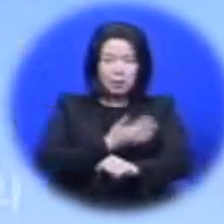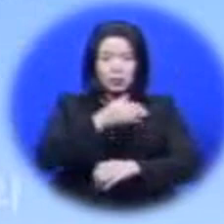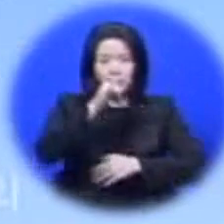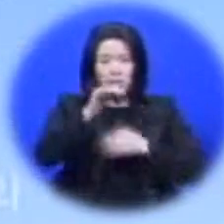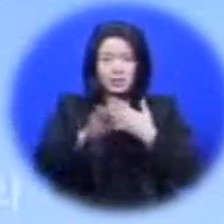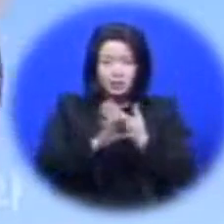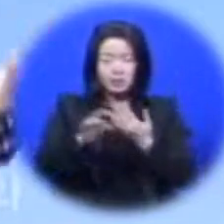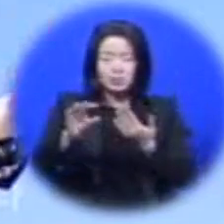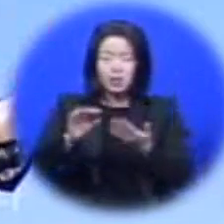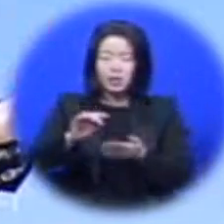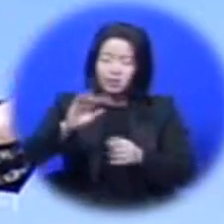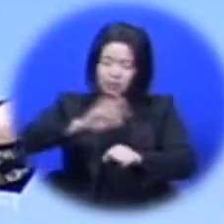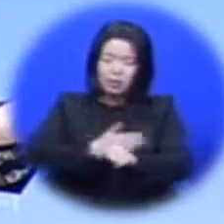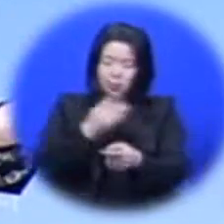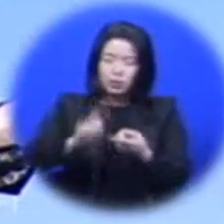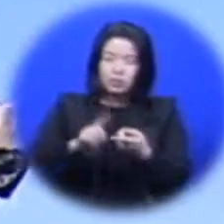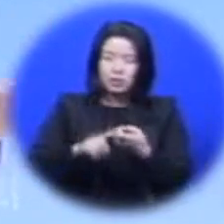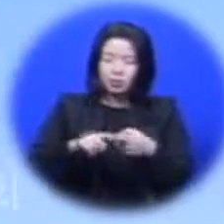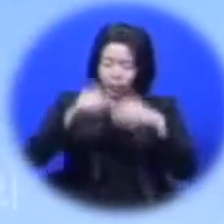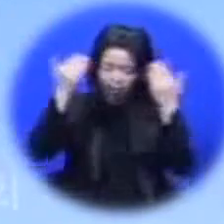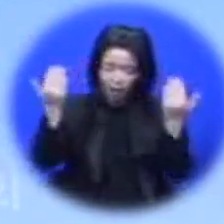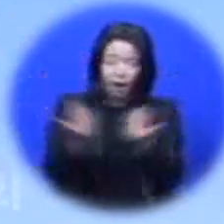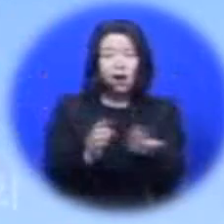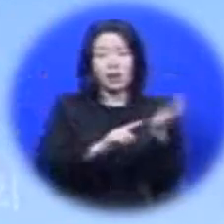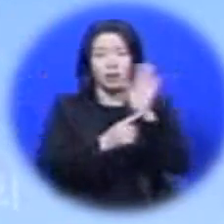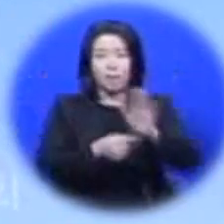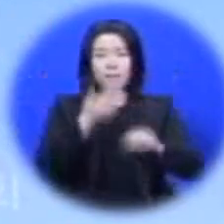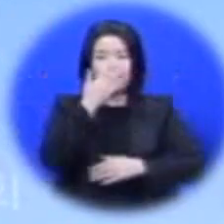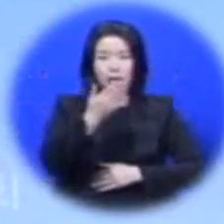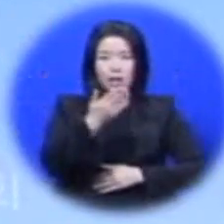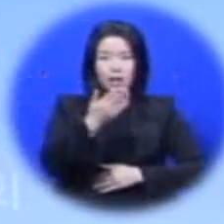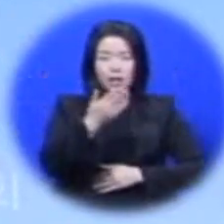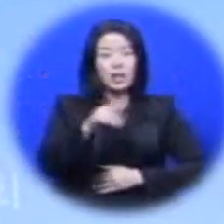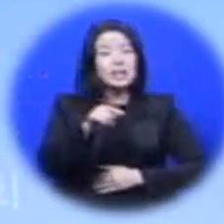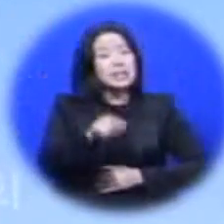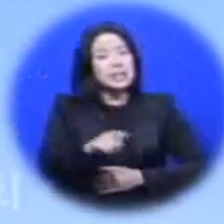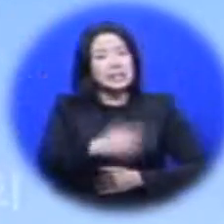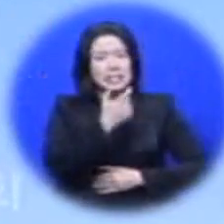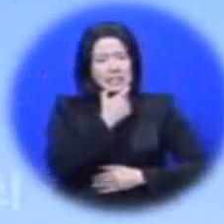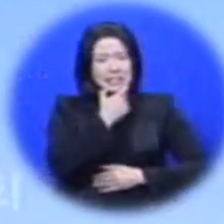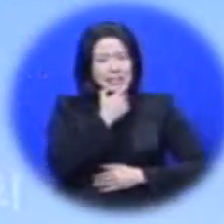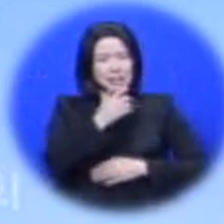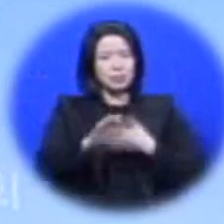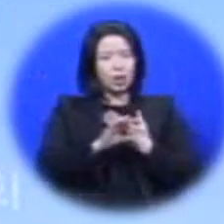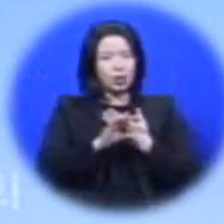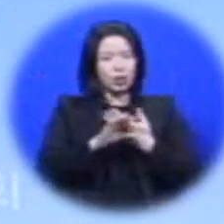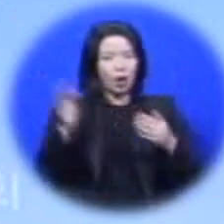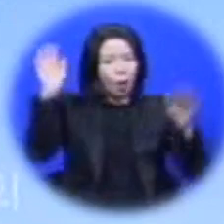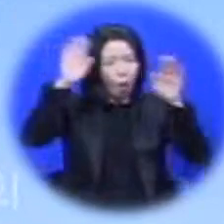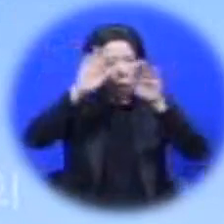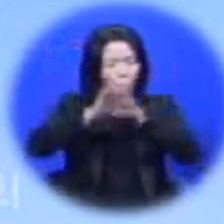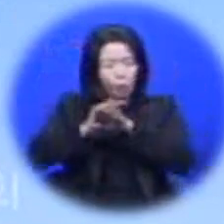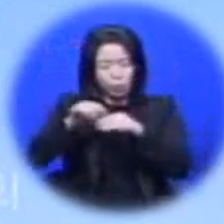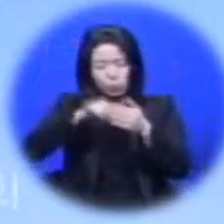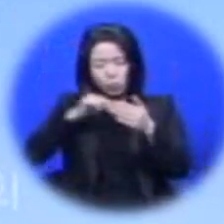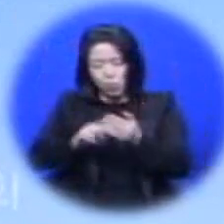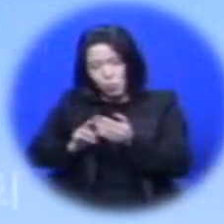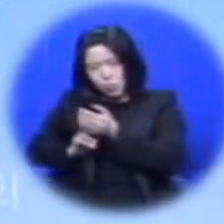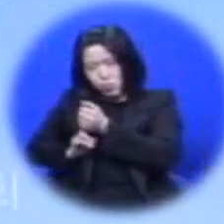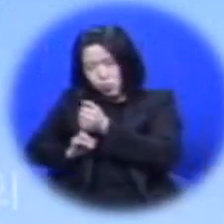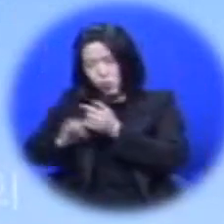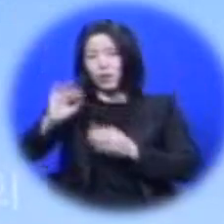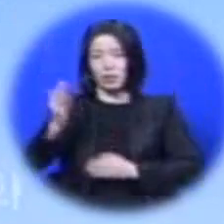있는 대로 다 드러내게 되잖아요. 그게 싫은 사람은 숨게 되는 거죠. 어둠 속에 숨게 되는